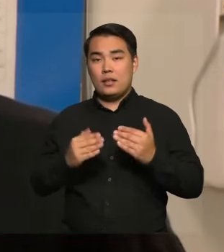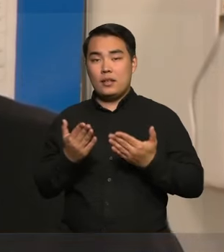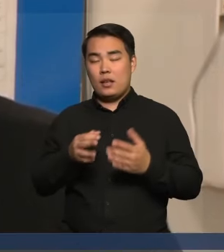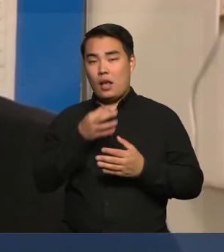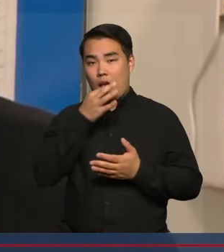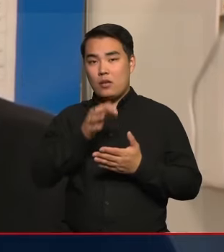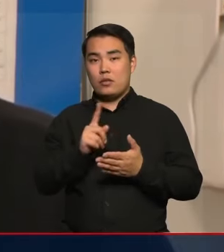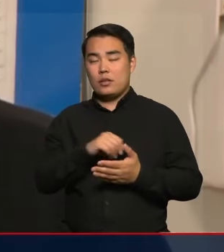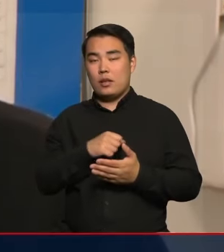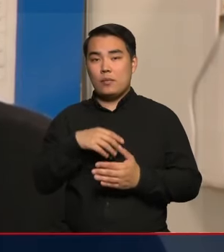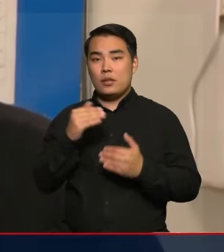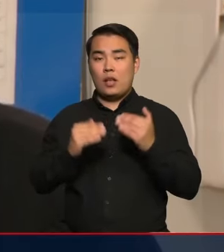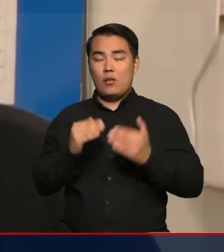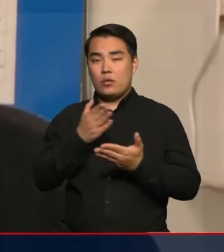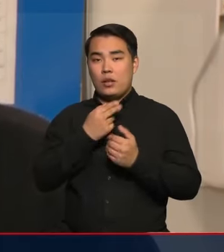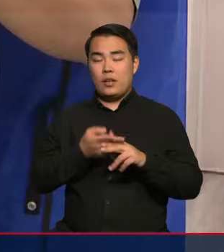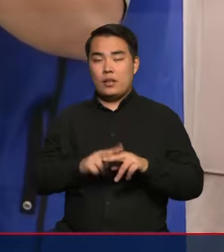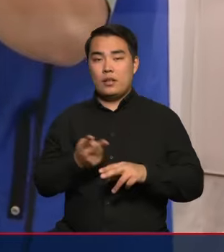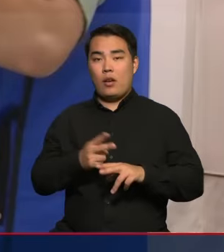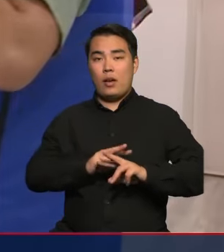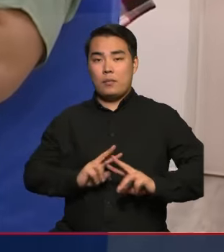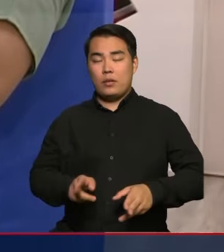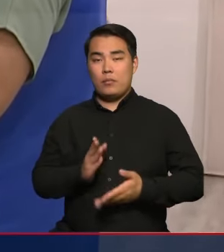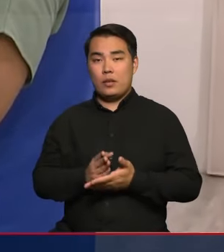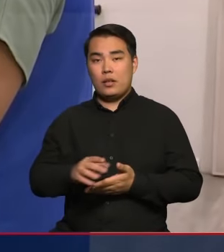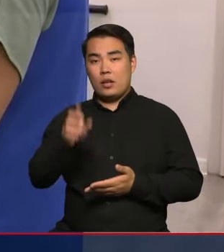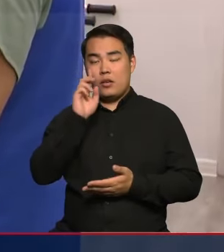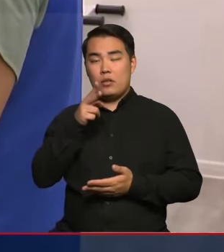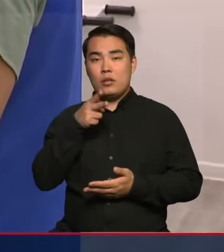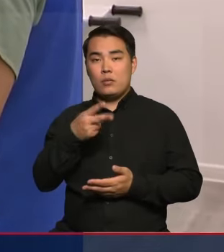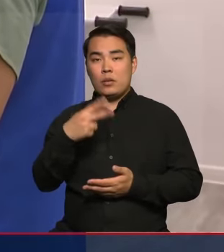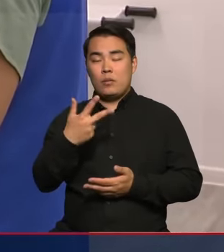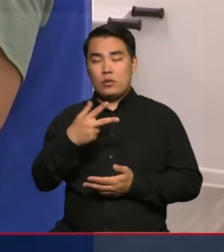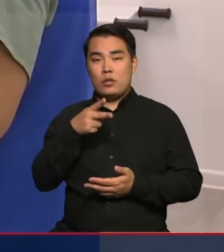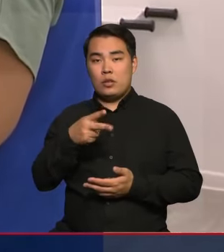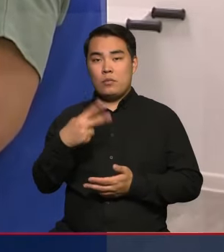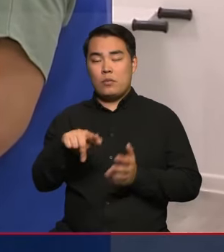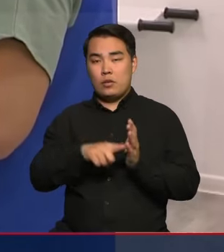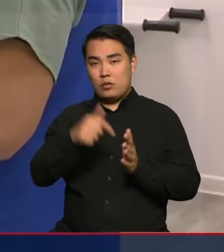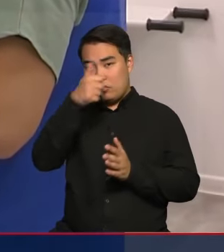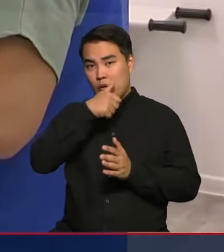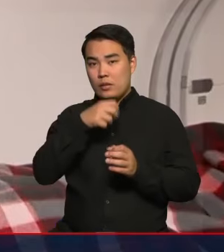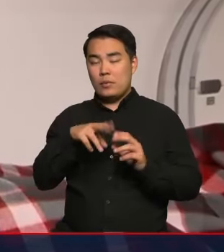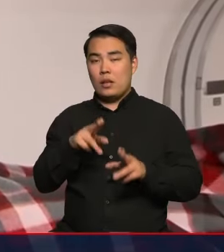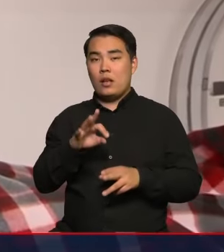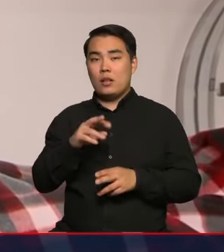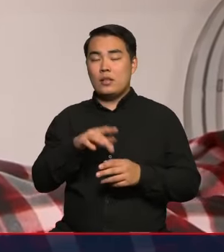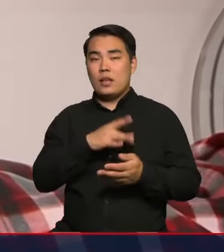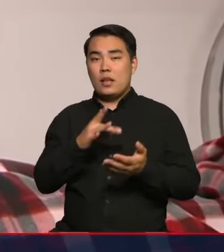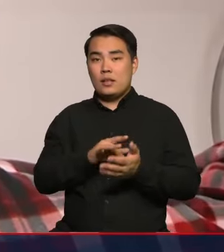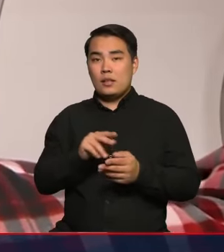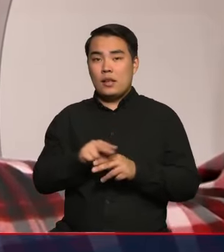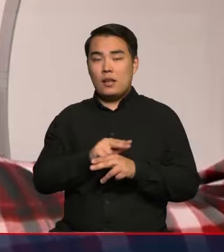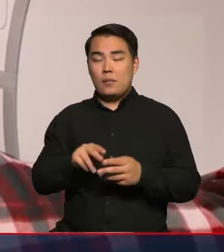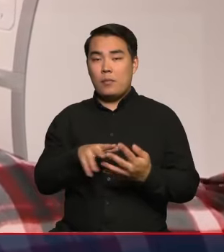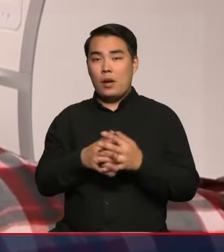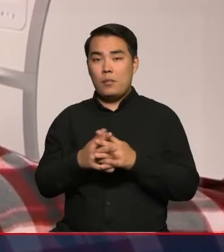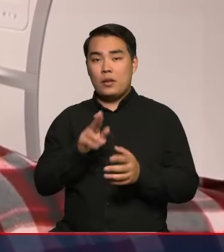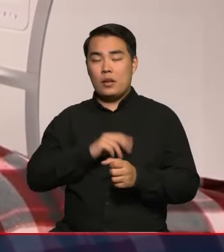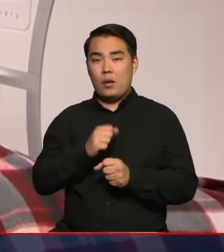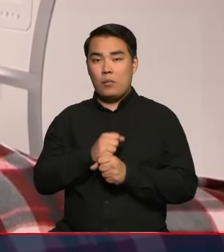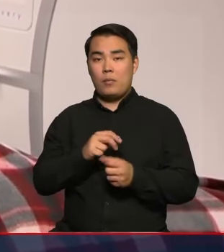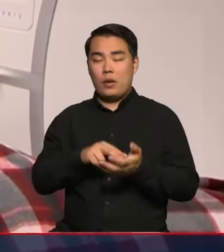айтқанда ешқандай айырмашылық жоқ, екеуі бірдей. Елді 2023-2027 жылдарға арналған онкологиялық аурулармен күрес жөніндегі